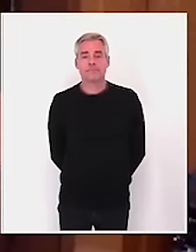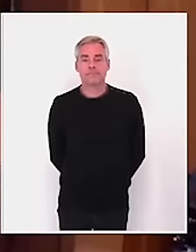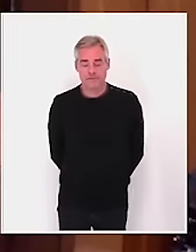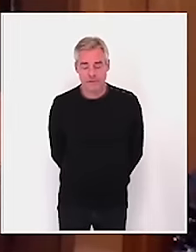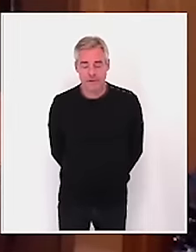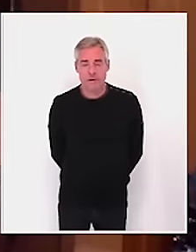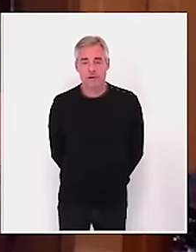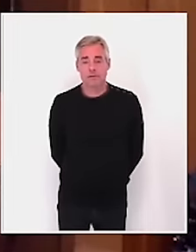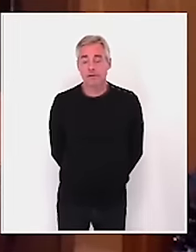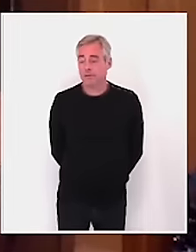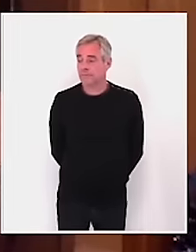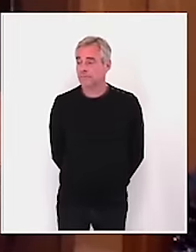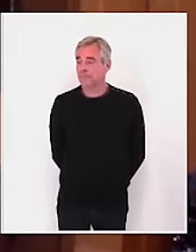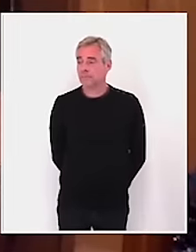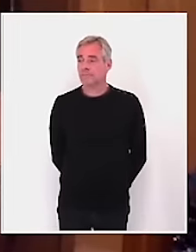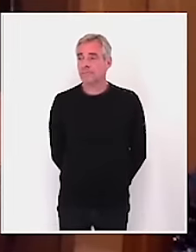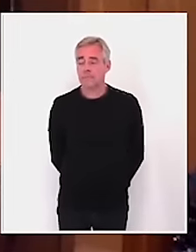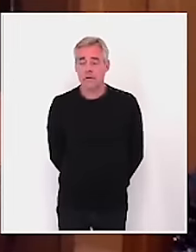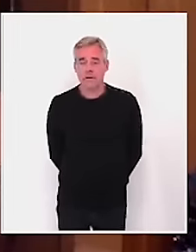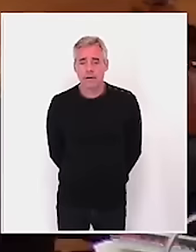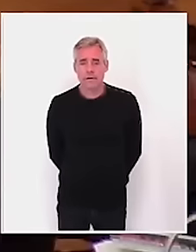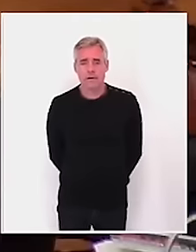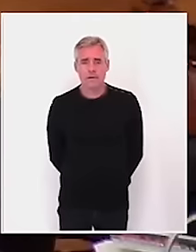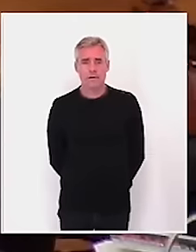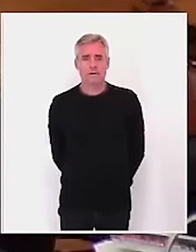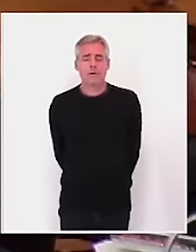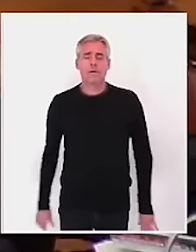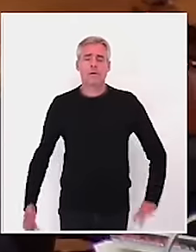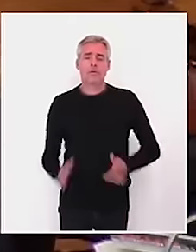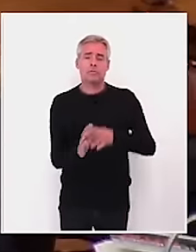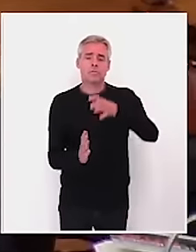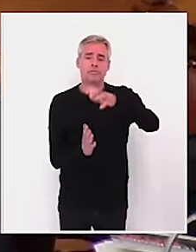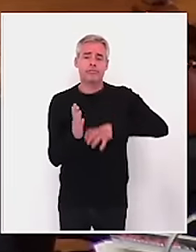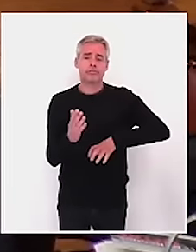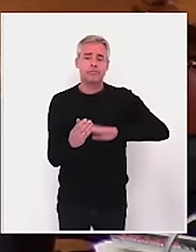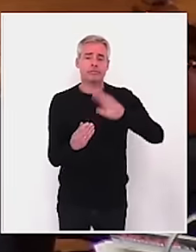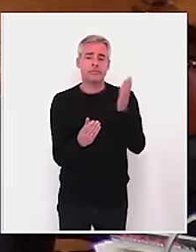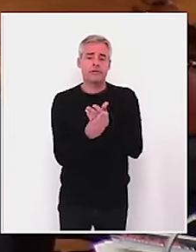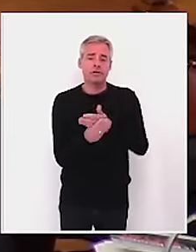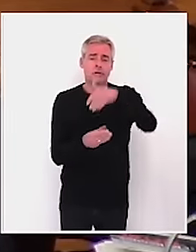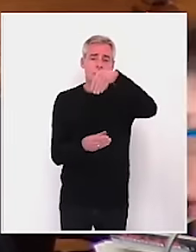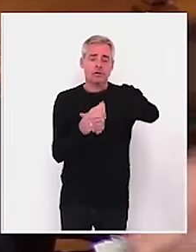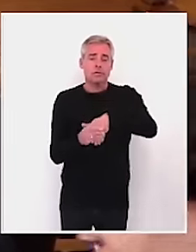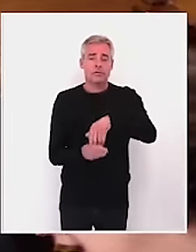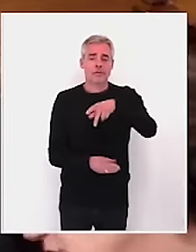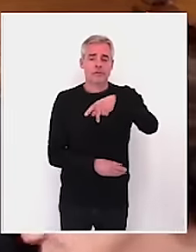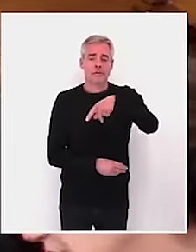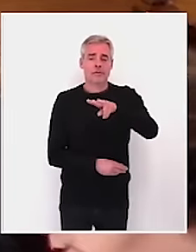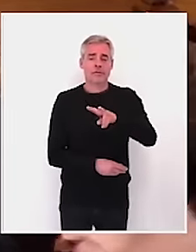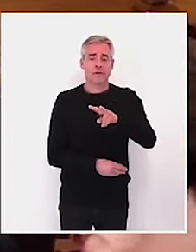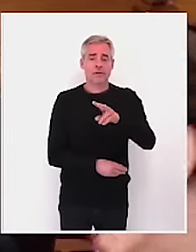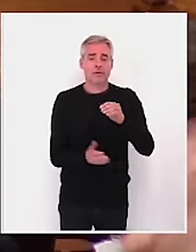Merci. Monsieur Poutou a la parole. Je vous propose de verser ce qu'on avait prévu de dire sur le PV, sous la forme d'une